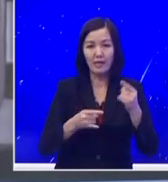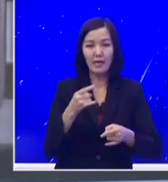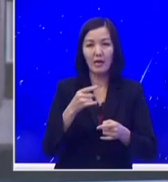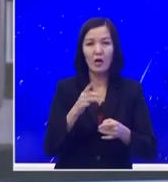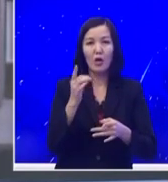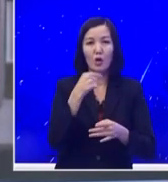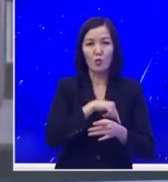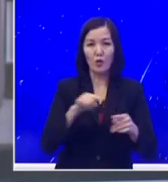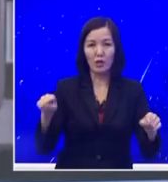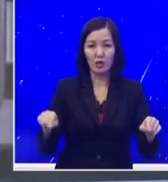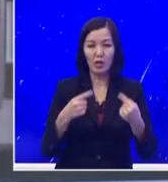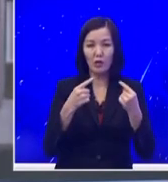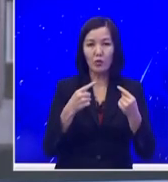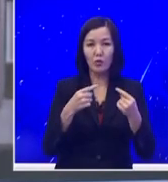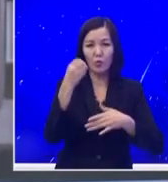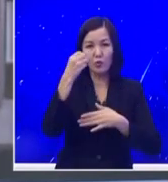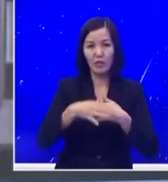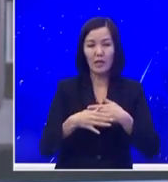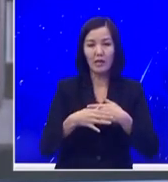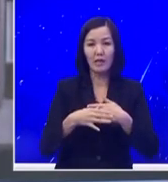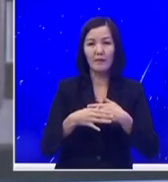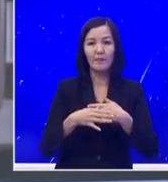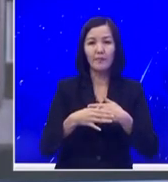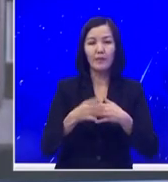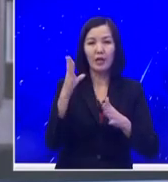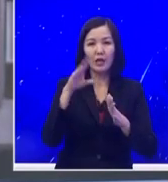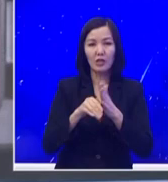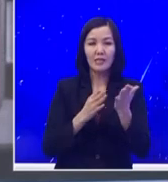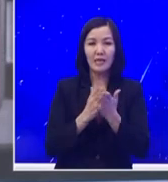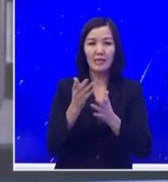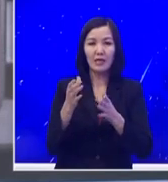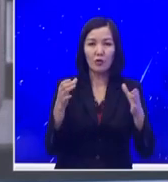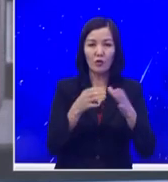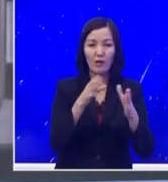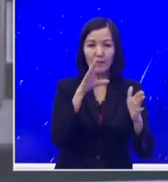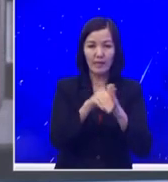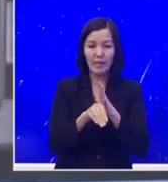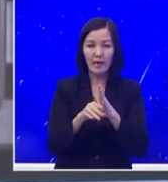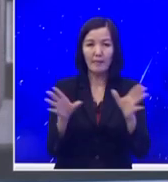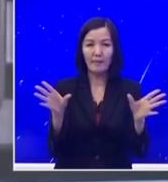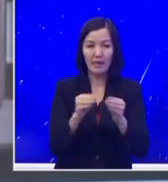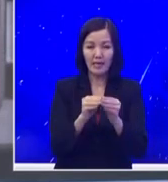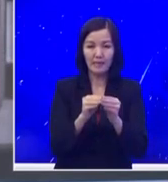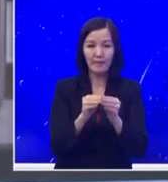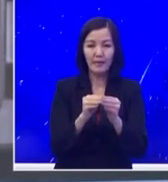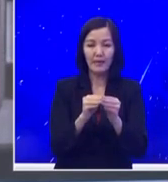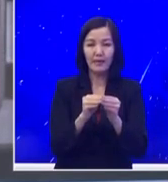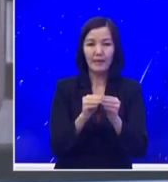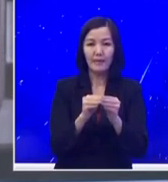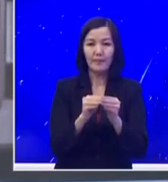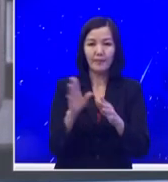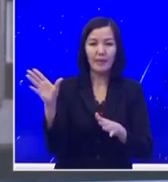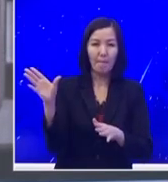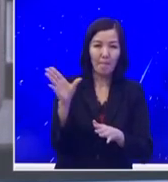бар, облыстық талдау және болжау орталығы, ішкі саясат құрамындағы мекемелердің барлығы бірлесіп,